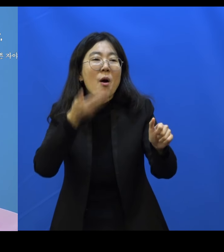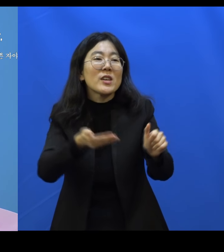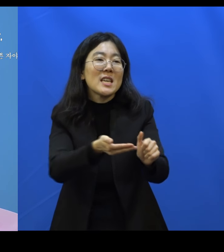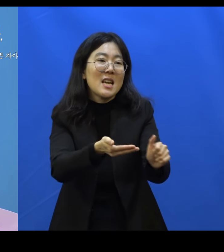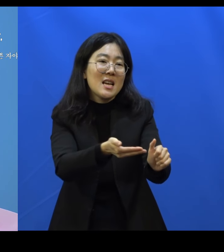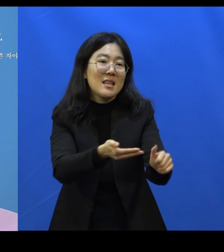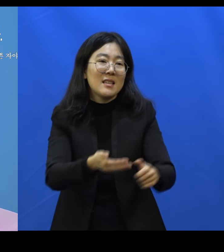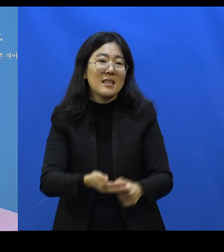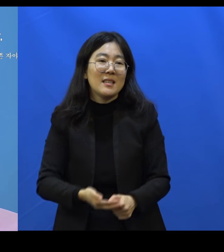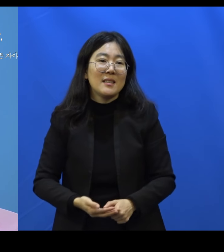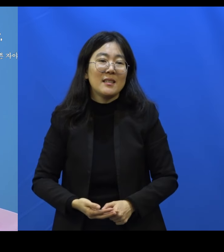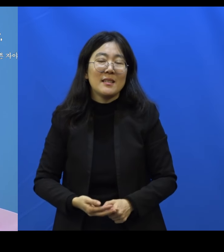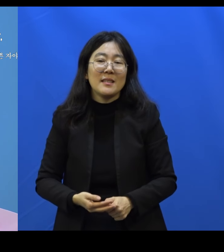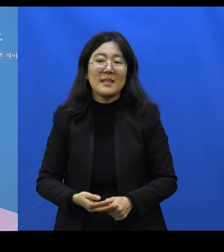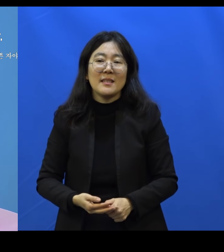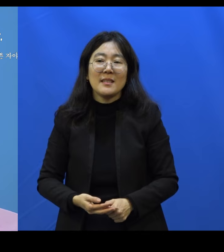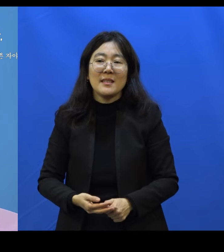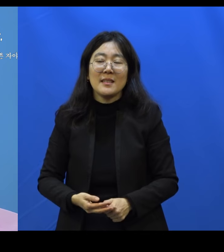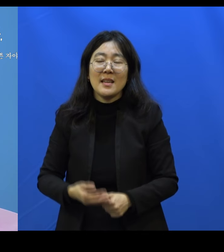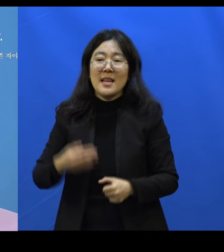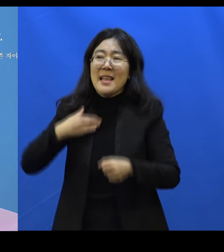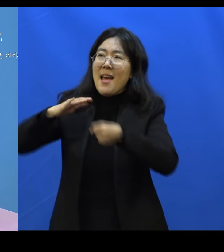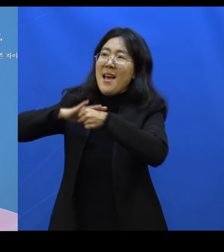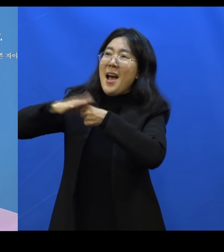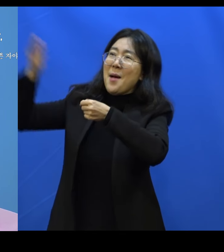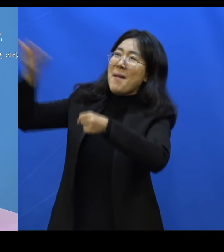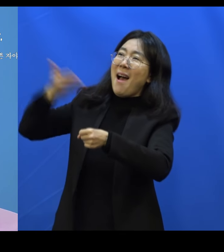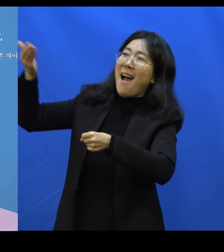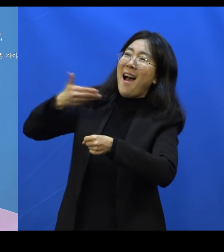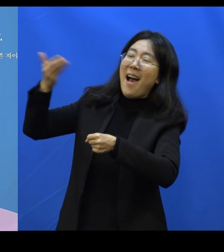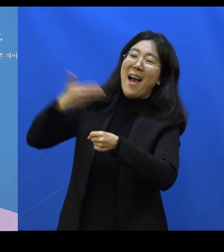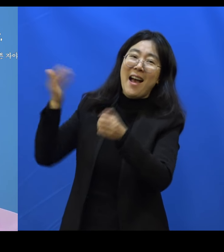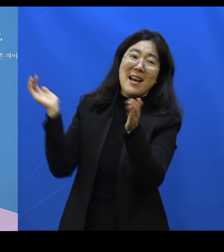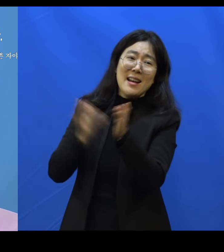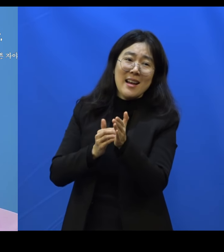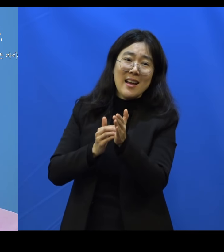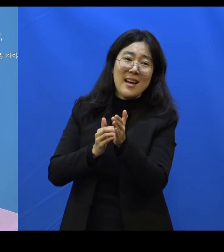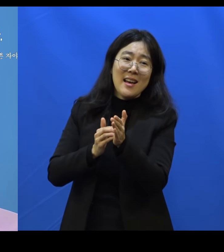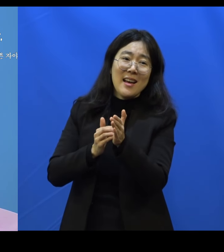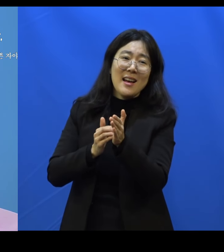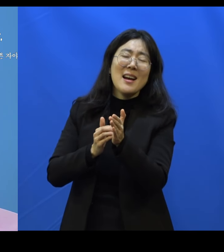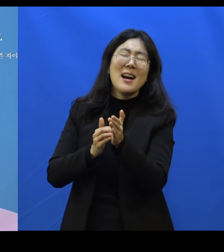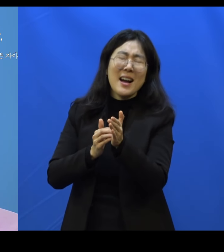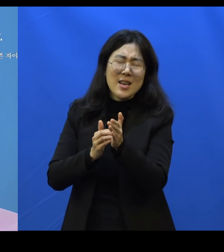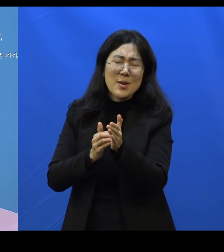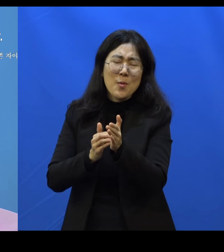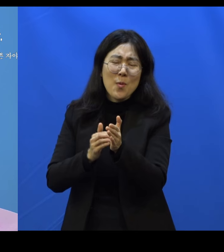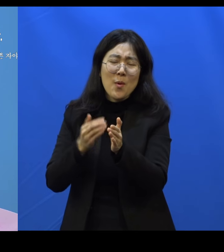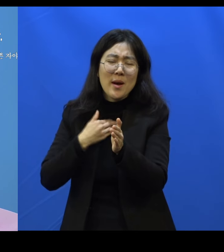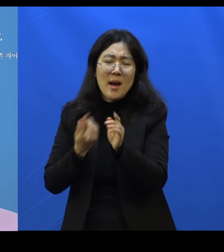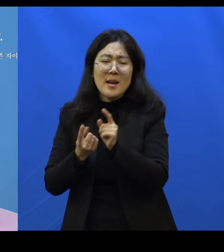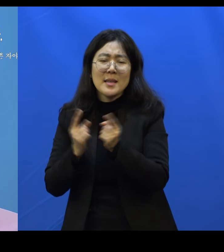너의 세계에서만 멈춰 있지 말라는 거예요. 전환점에 이게 인생의 전환점이에요.